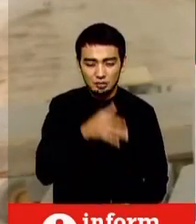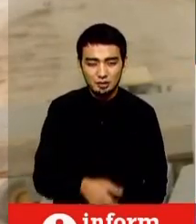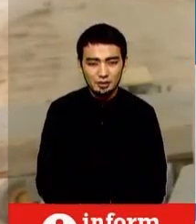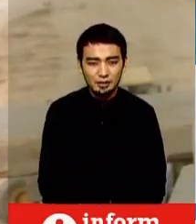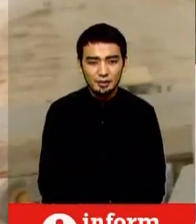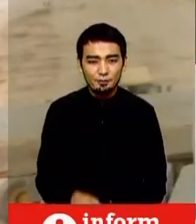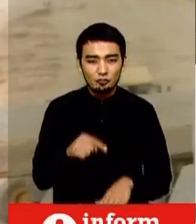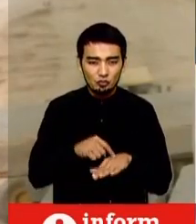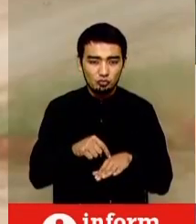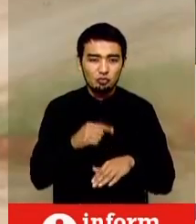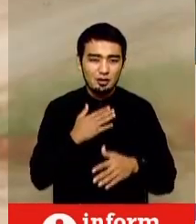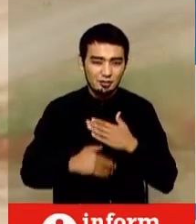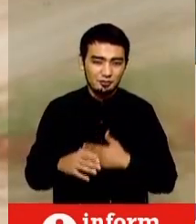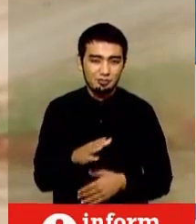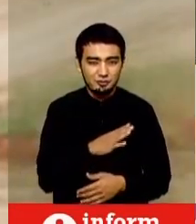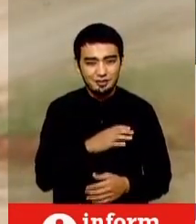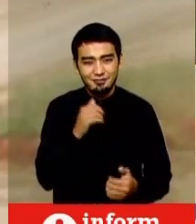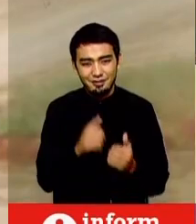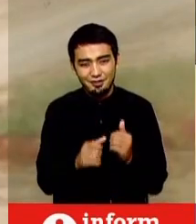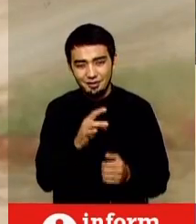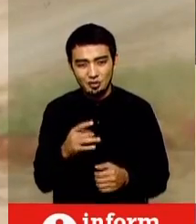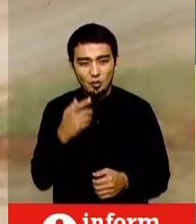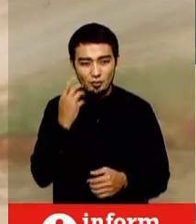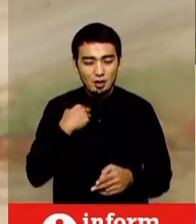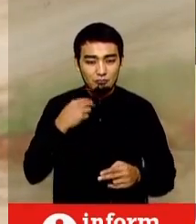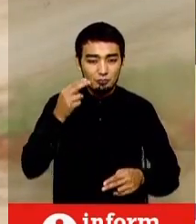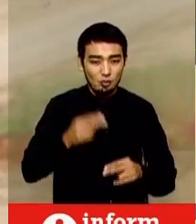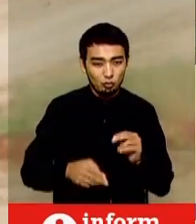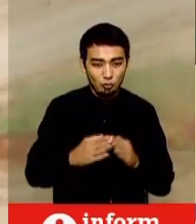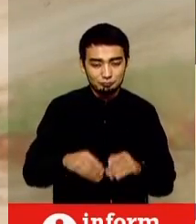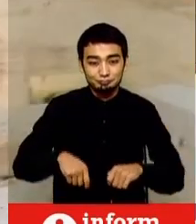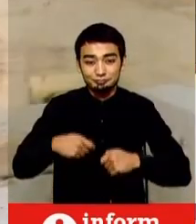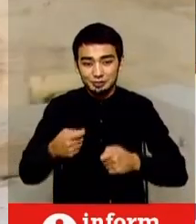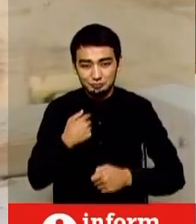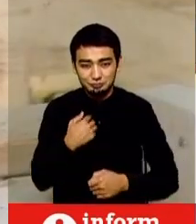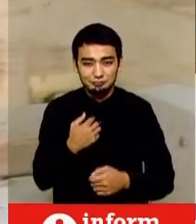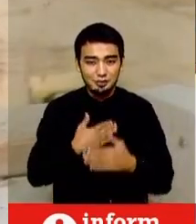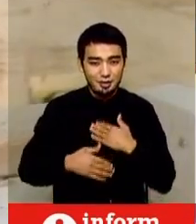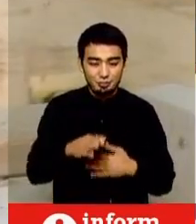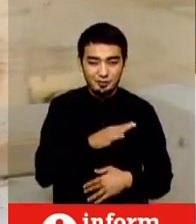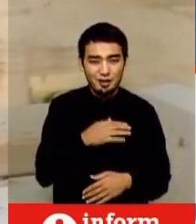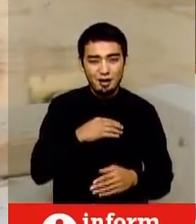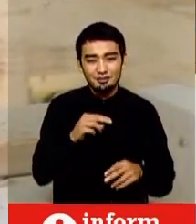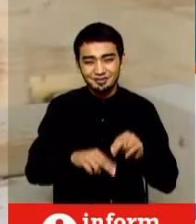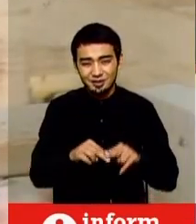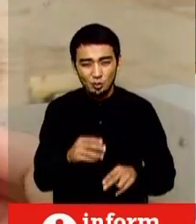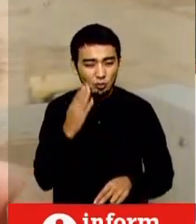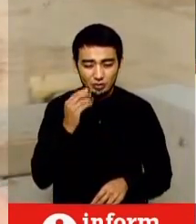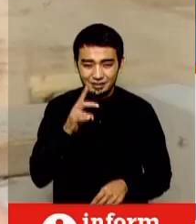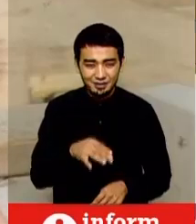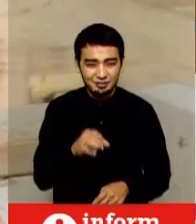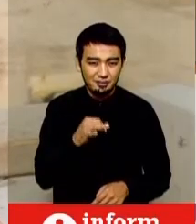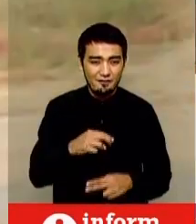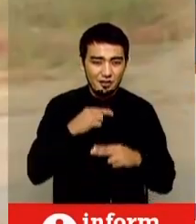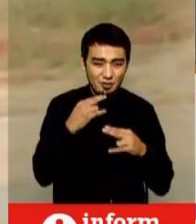Конечно, чувство радости возникает каждый раз, когда сдаем отстроенный дом. Быть строителем нелегко, нужно внимательным быть. Сноровка нужна.